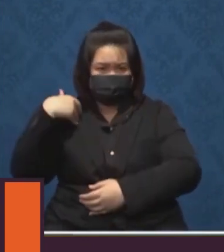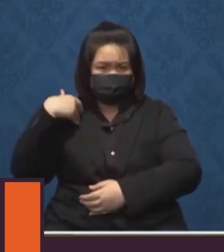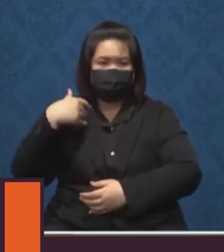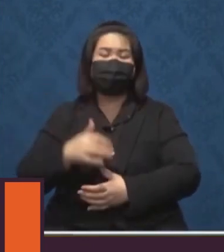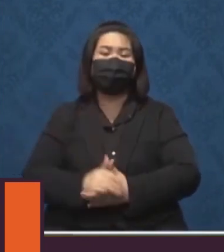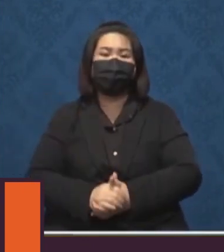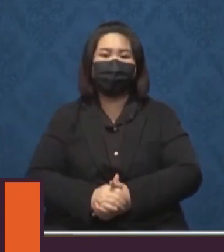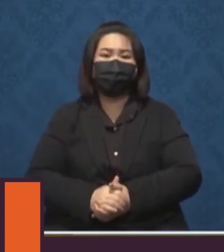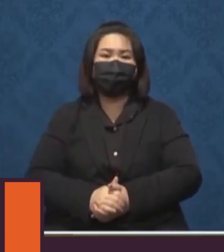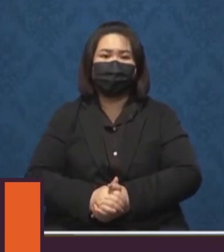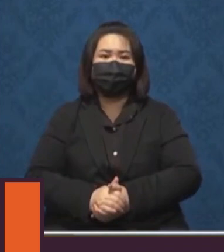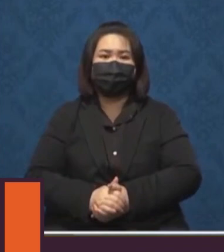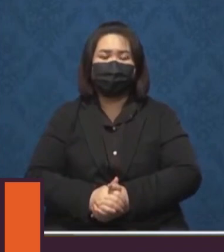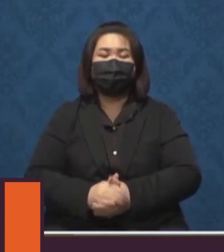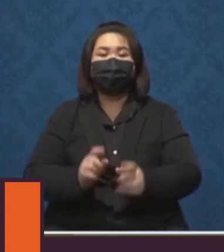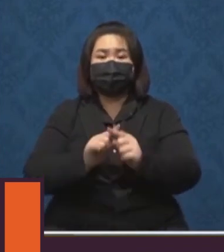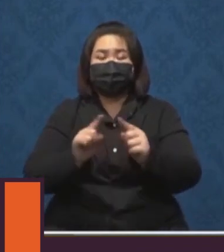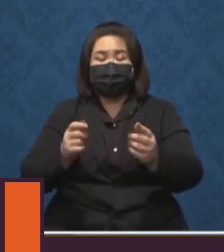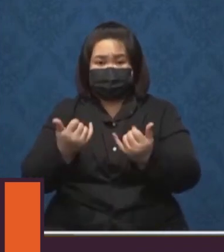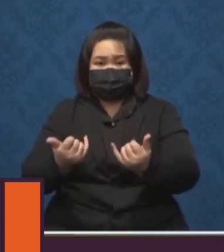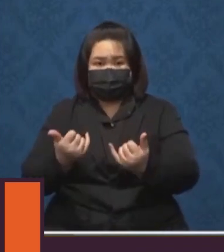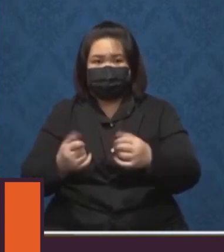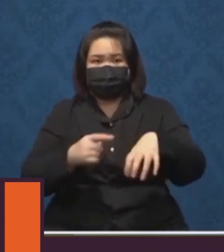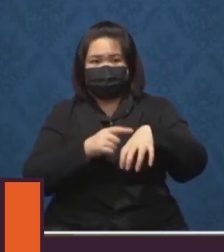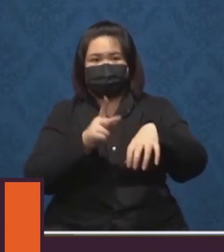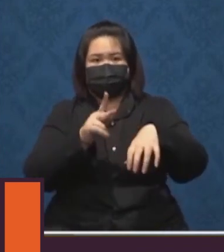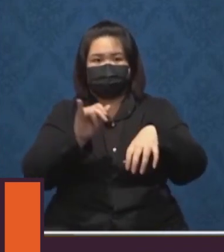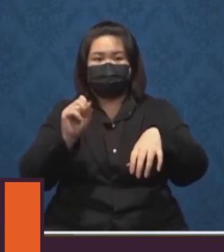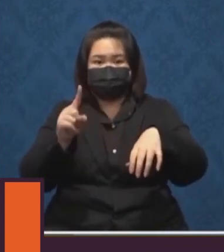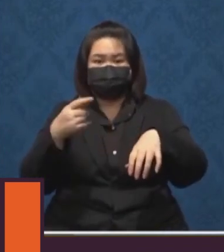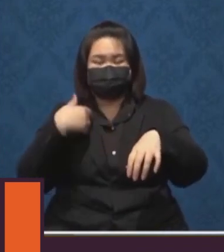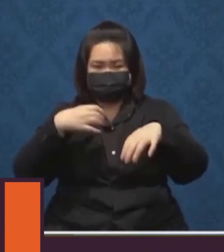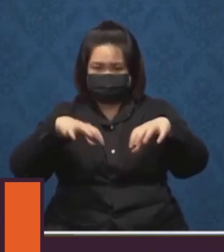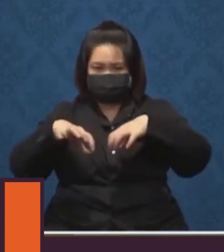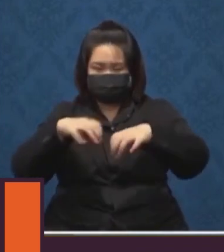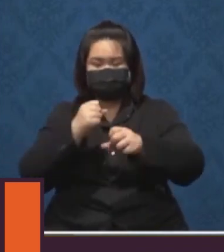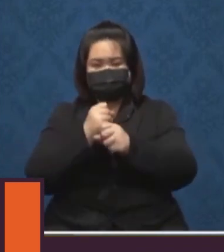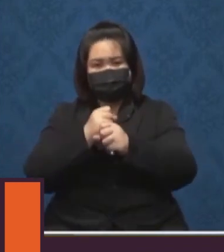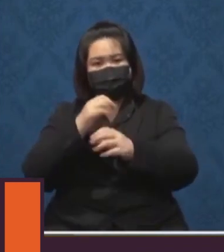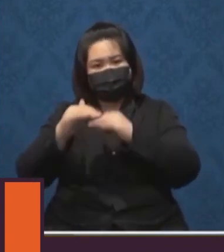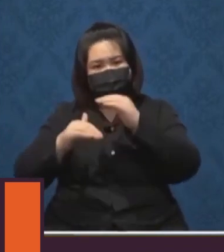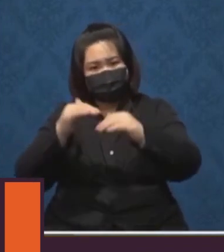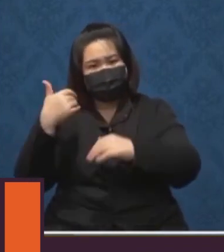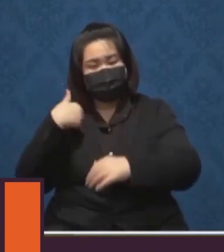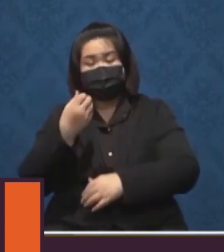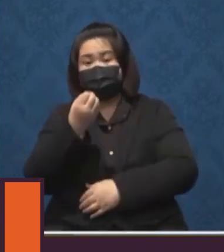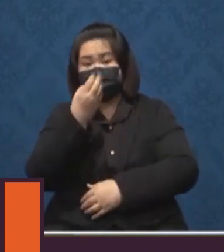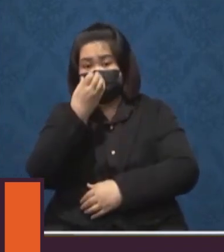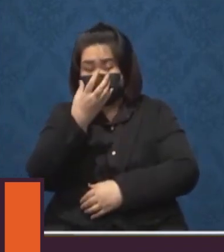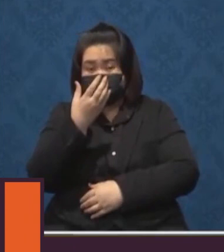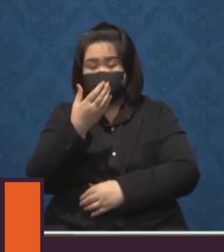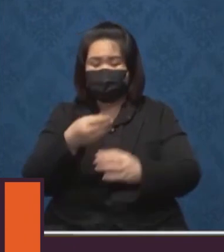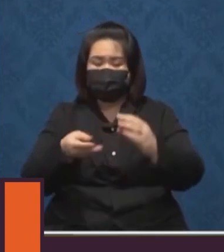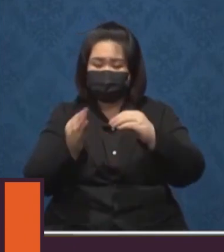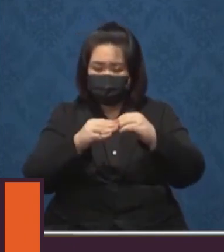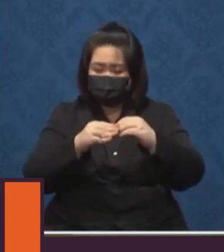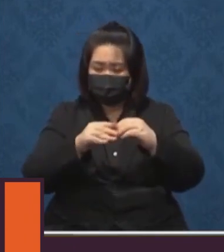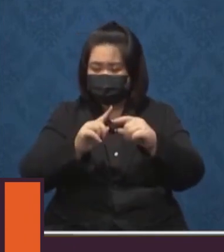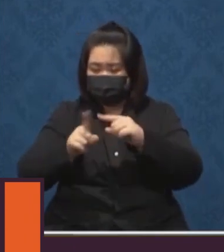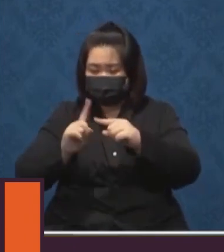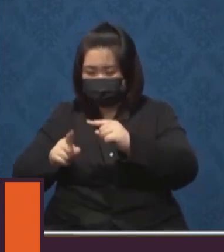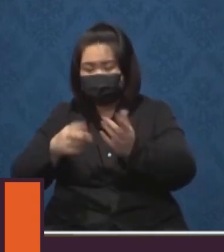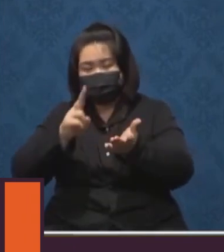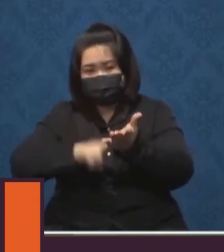งแต่ในระยะหลังนี้กองทุนเริ่มมีการบริหารจัดการที่ดีขึ้นมีการลดอัตราเงินเพิ่มลงมีการปรับโครงสร้